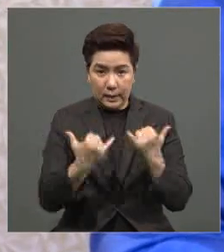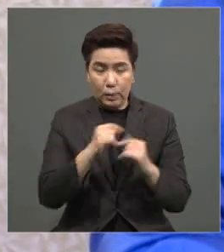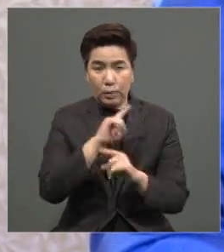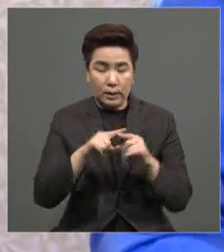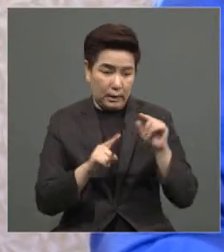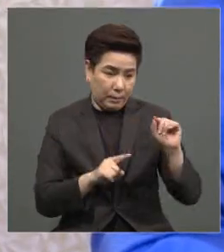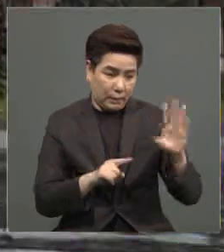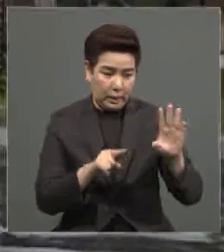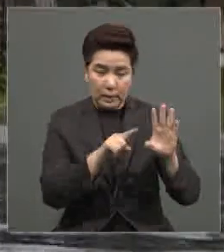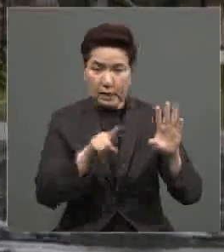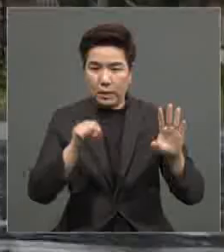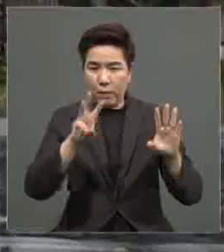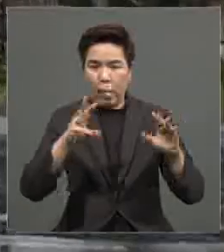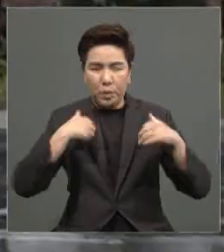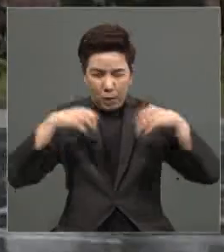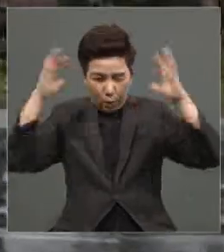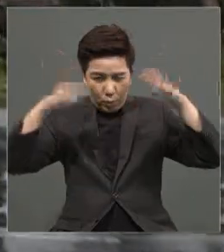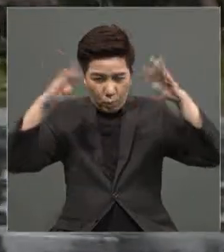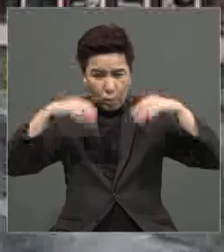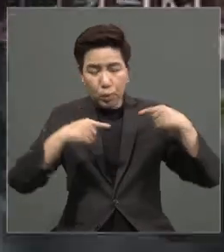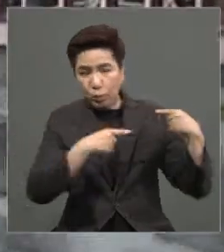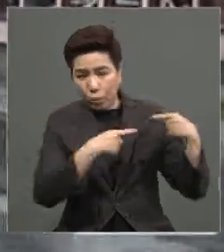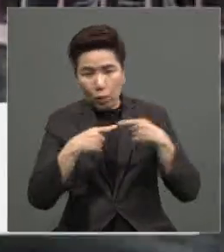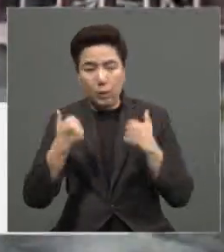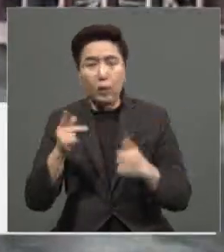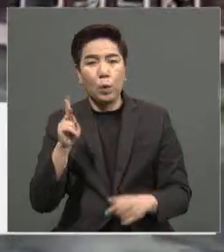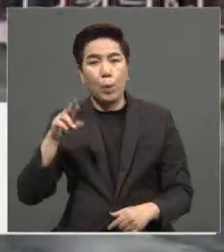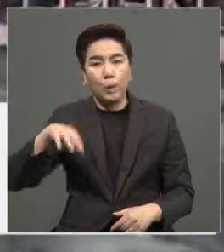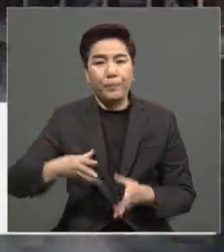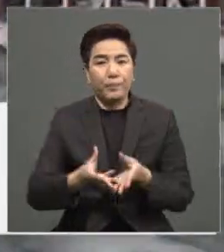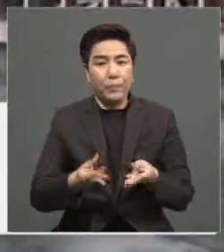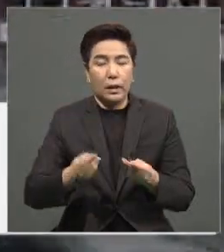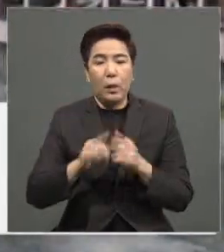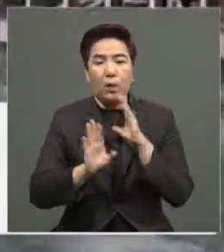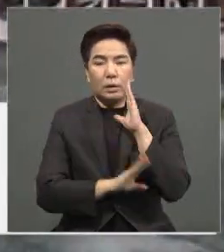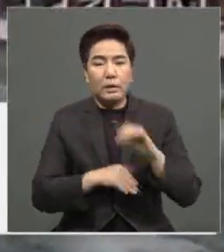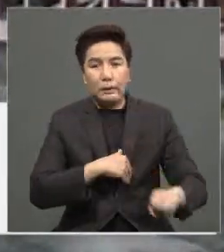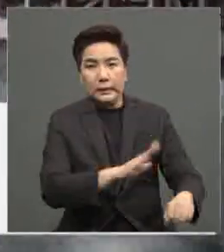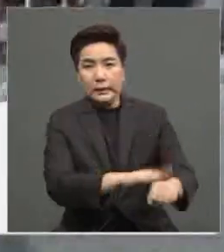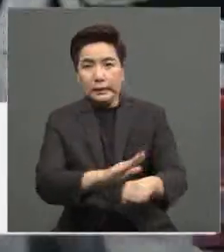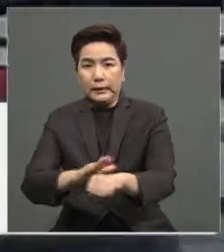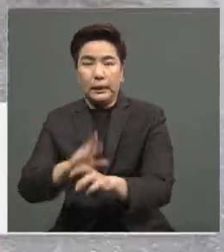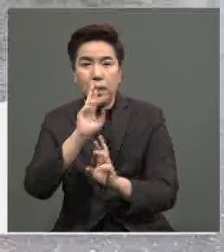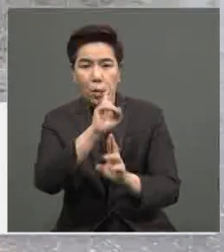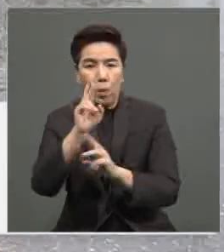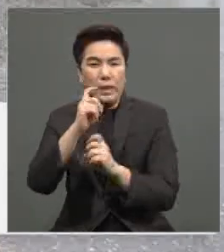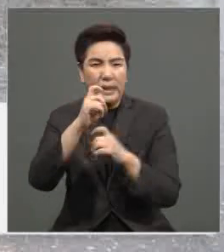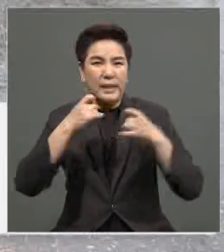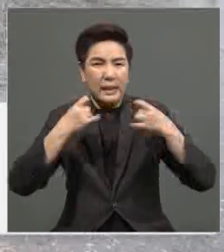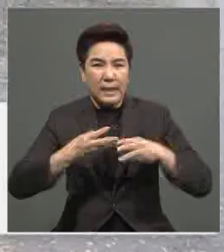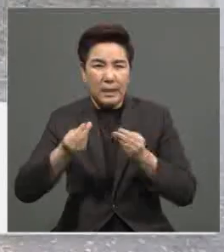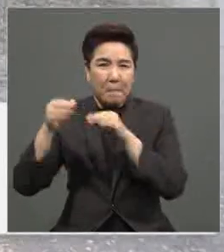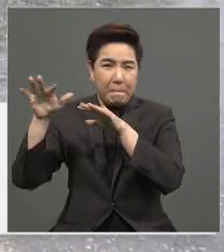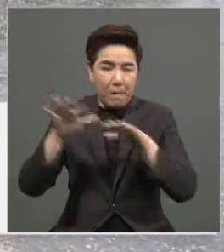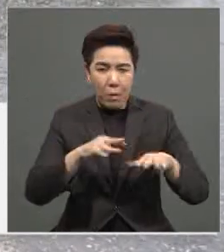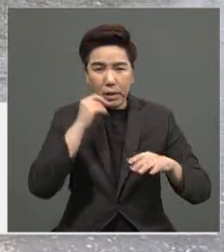พฤศจิกายนนี้ยังคงมีฝนตกหนักถึงหนักมากกรมทรัพยากรธรณีต้องแจ้งเตือนเฝ้าระวังพื้นที่เสี่ยงดินถล่มน้ำ